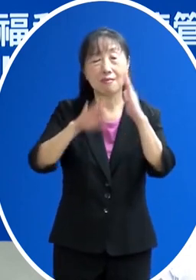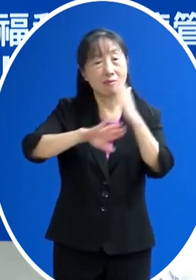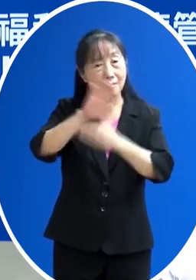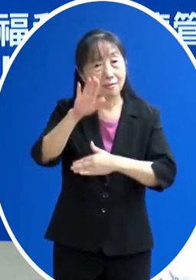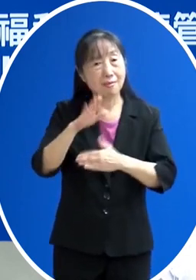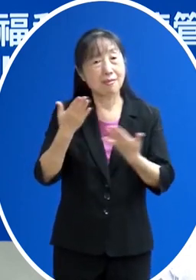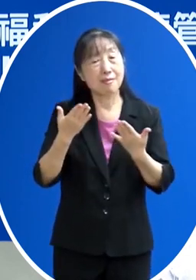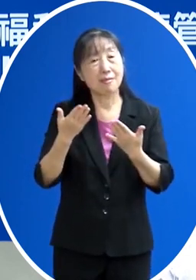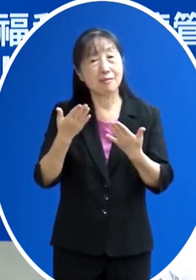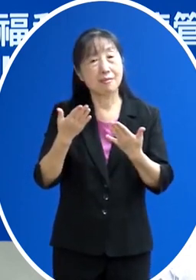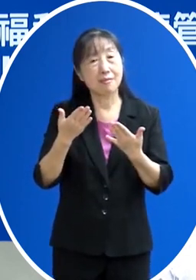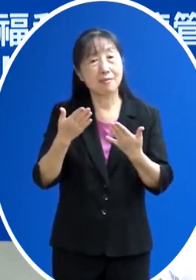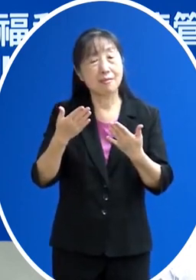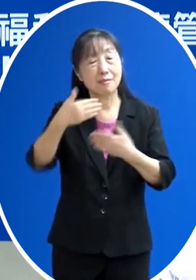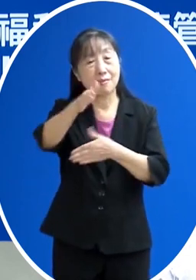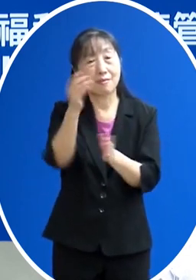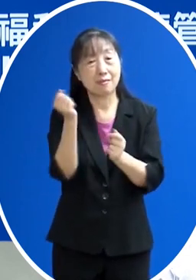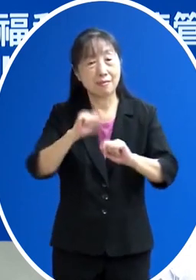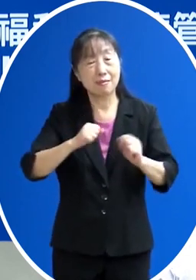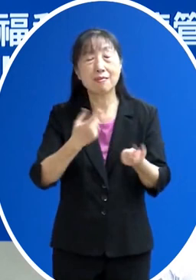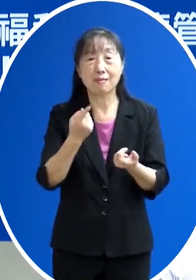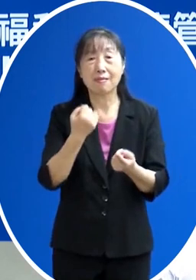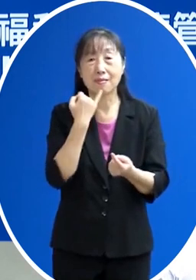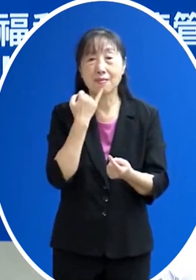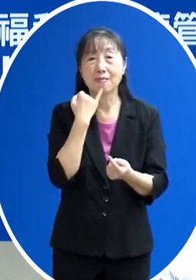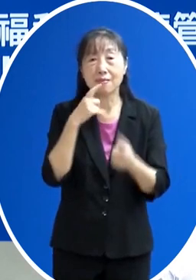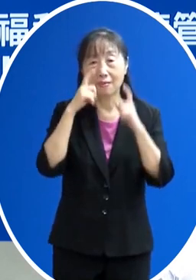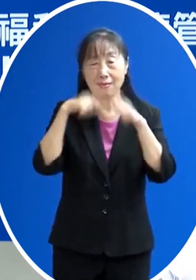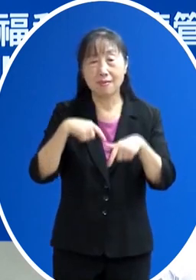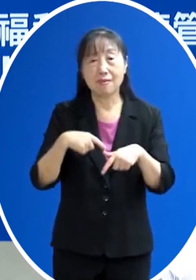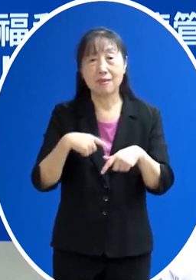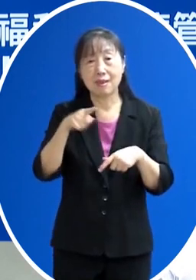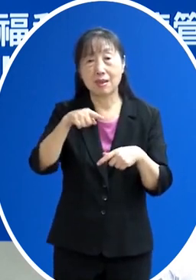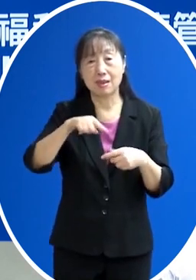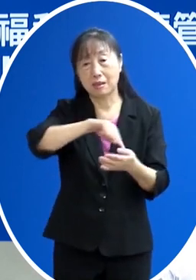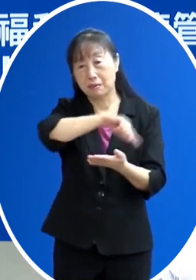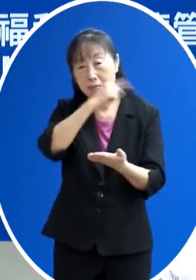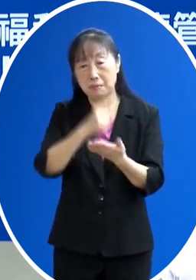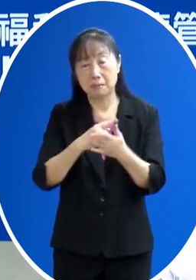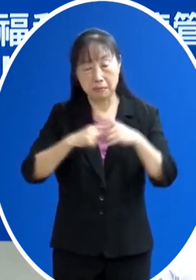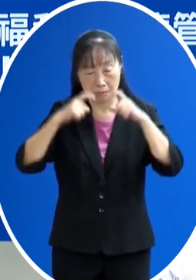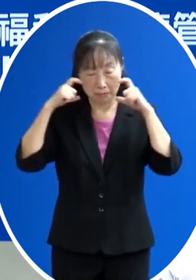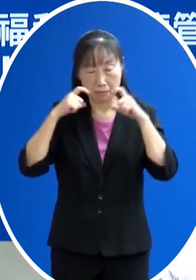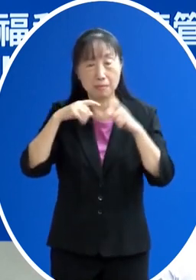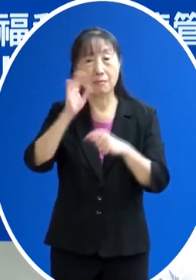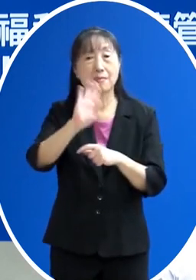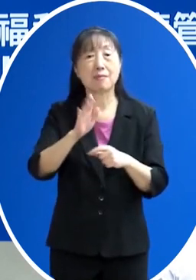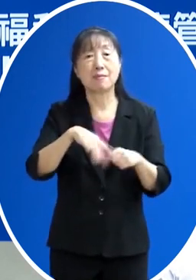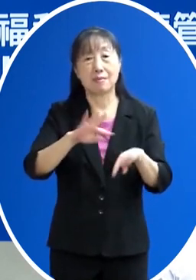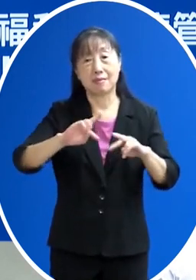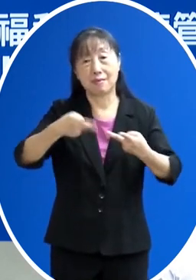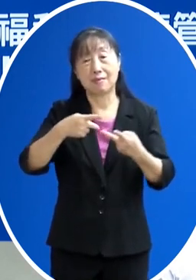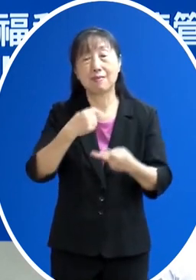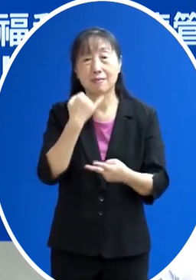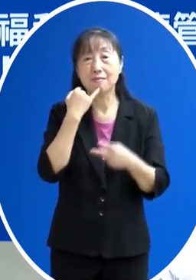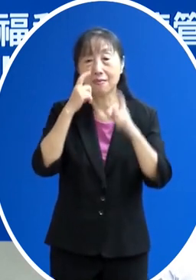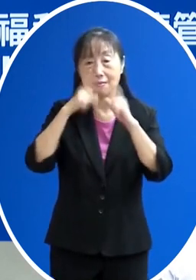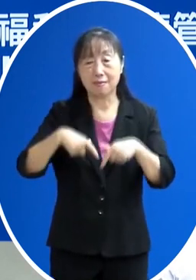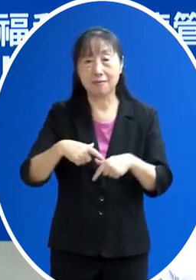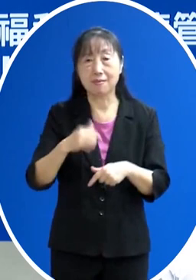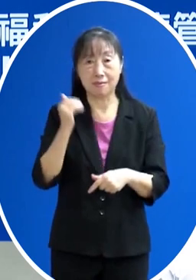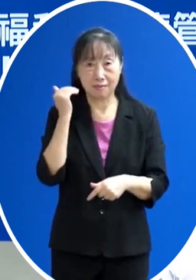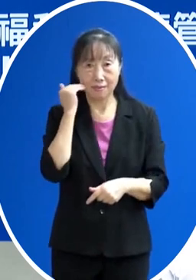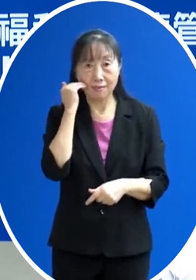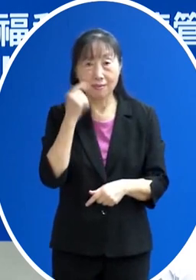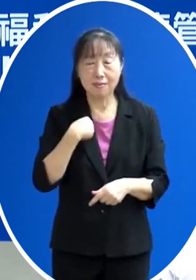是或是室外空间或室外场所，那取消应全程佩戴口罩的这个相关规定。但是呢，如果